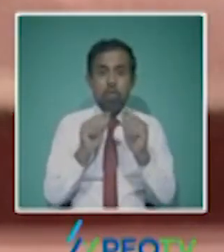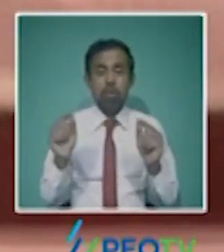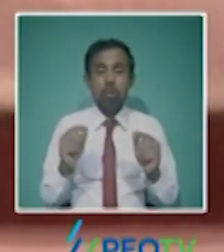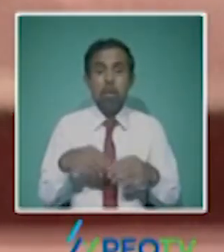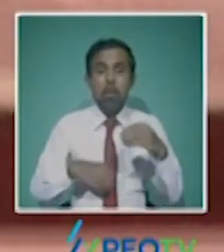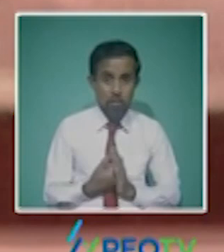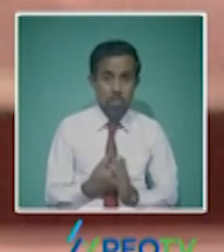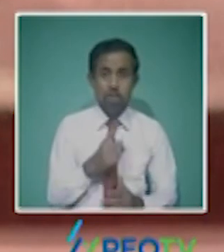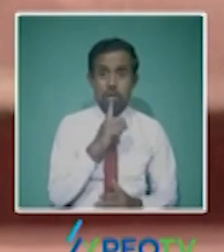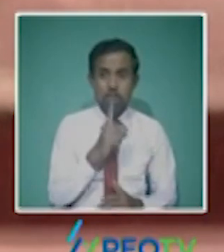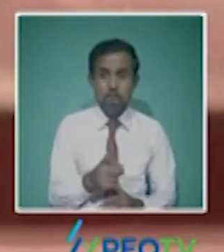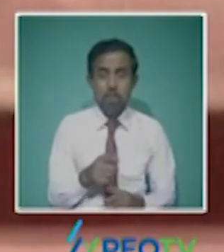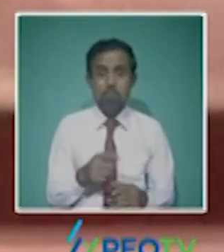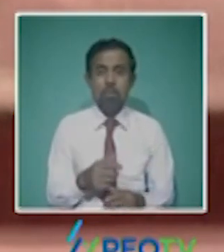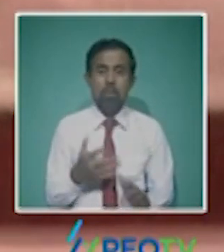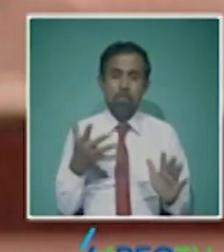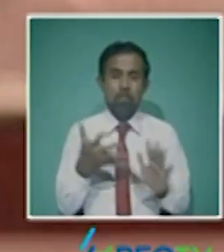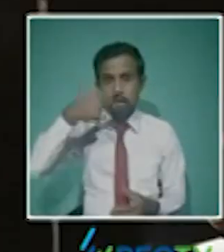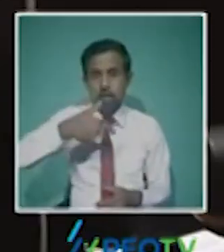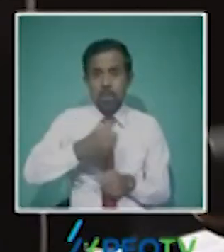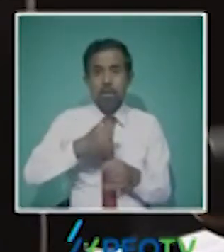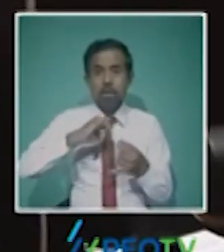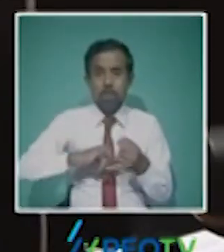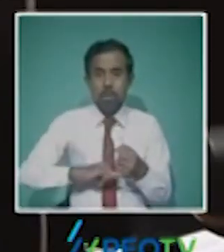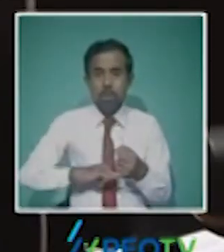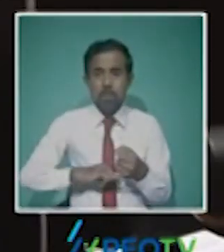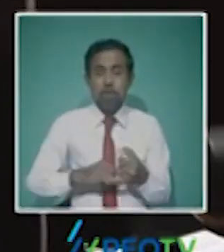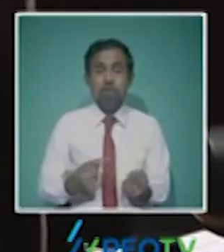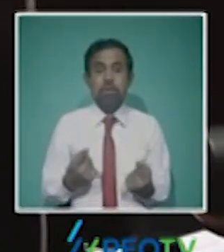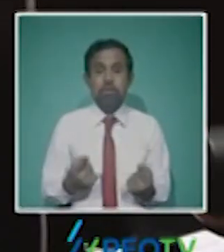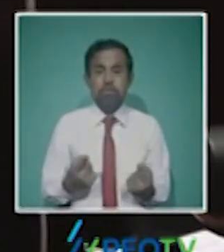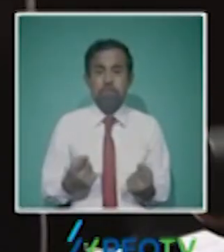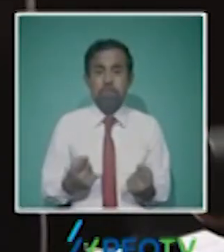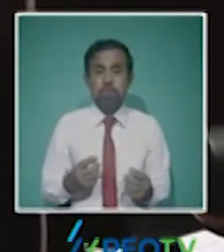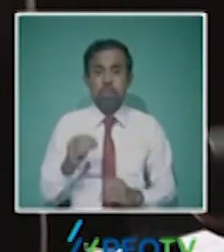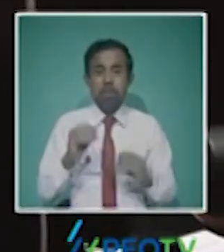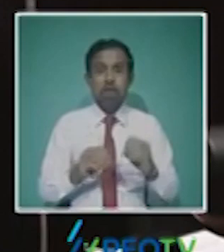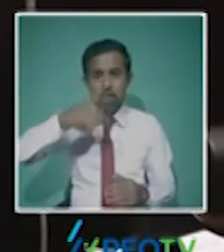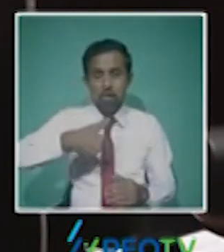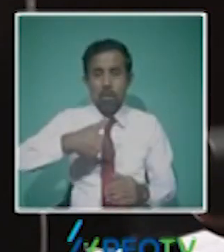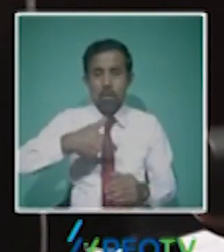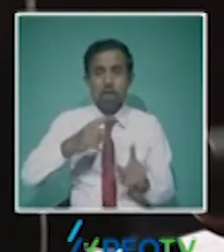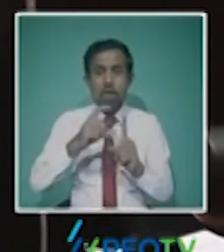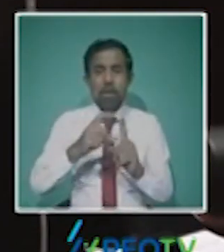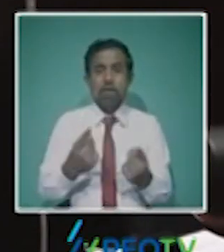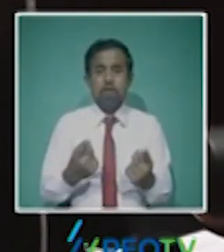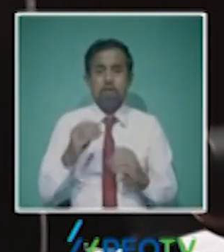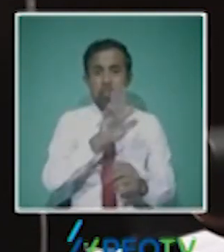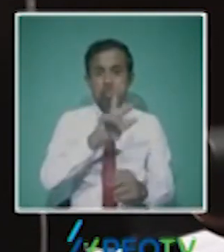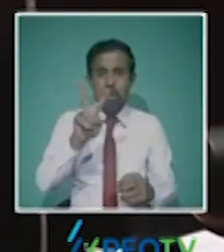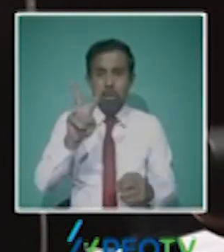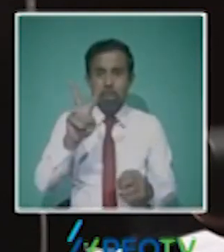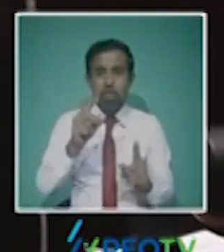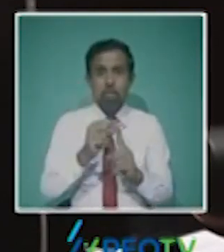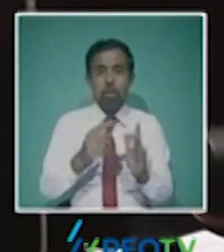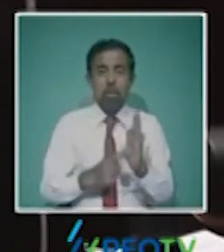දේශපාලන පාවිච්චි වීම. මේ වගේ පොහු දේවල් වලට යන්න එපා. ගත්තොත් අද ගෑස් ඉල්ලුම හරියටම 50%කින් අඩු වෙලා තියෙනවා. ඩීසල් ඉල්ලුම 52%කින්,